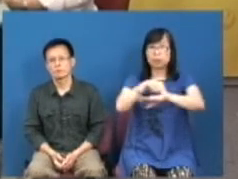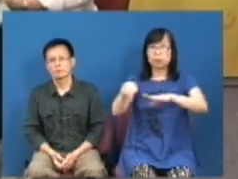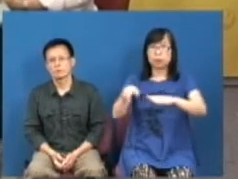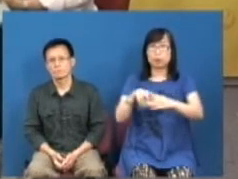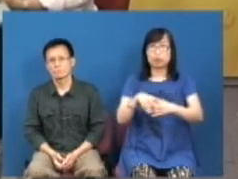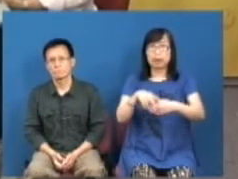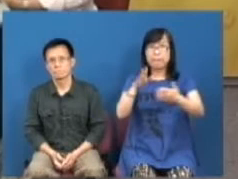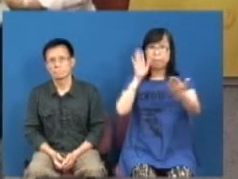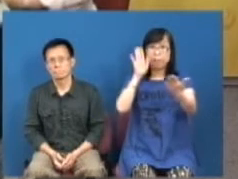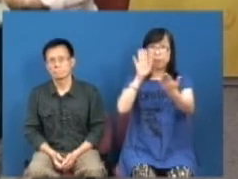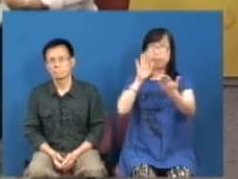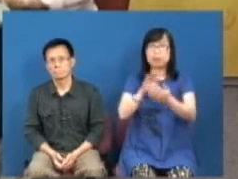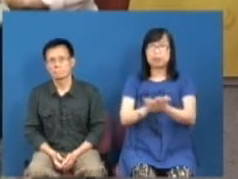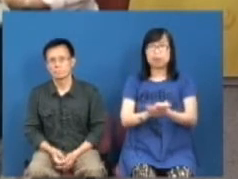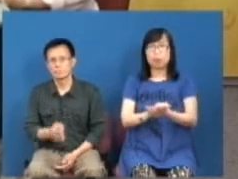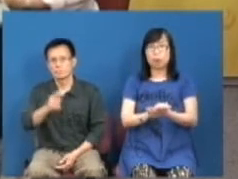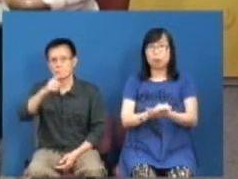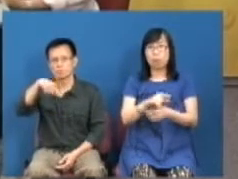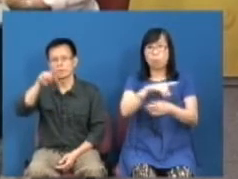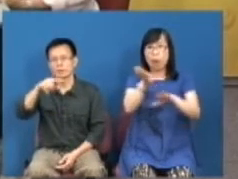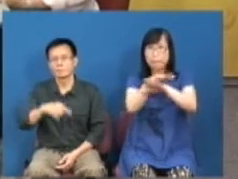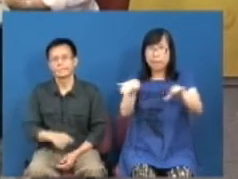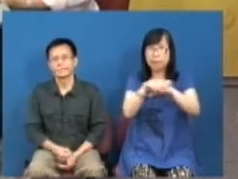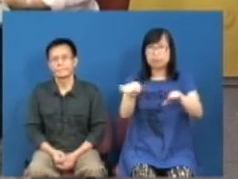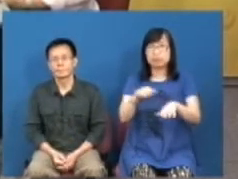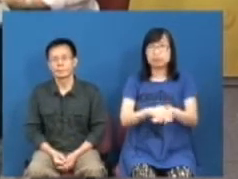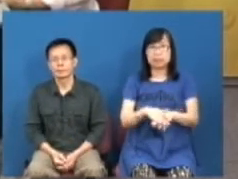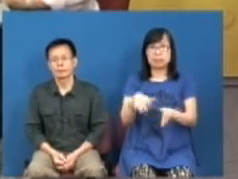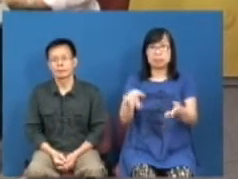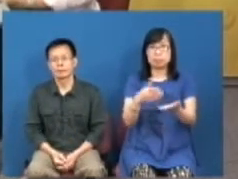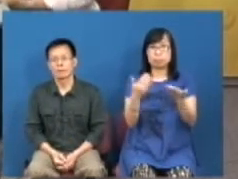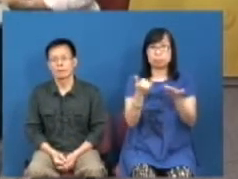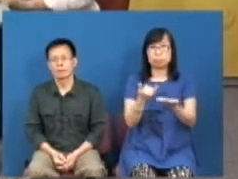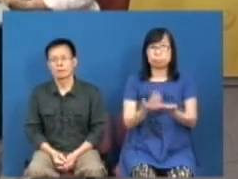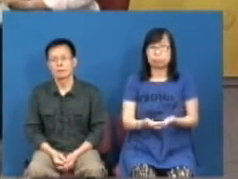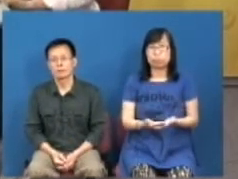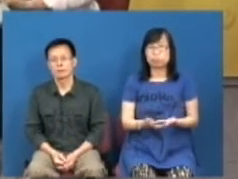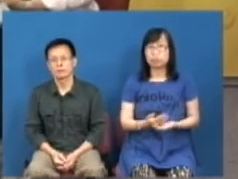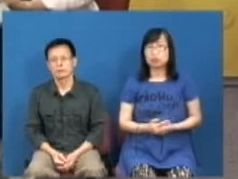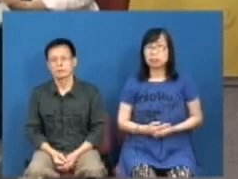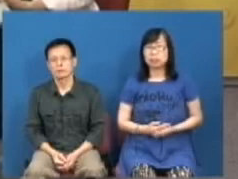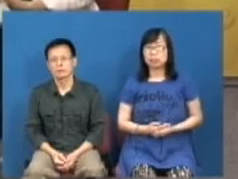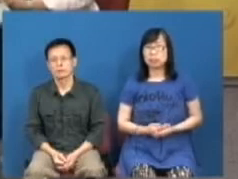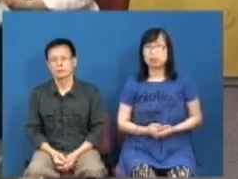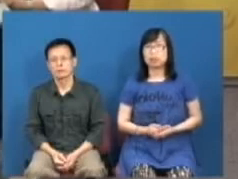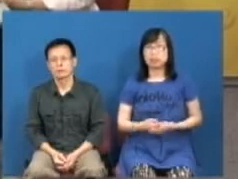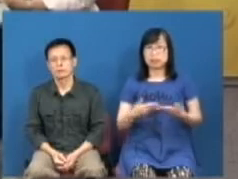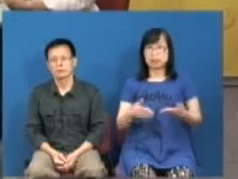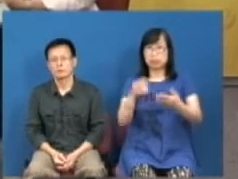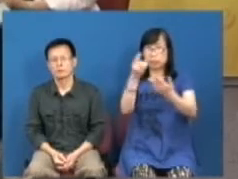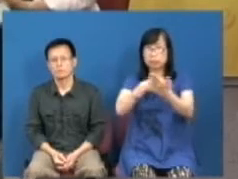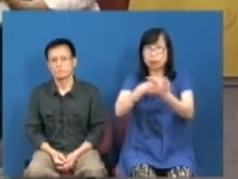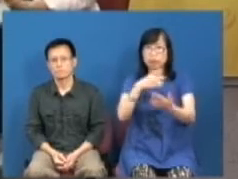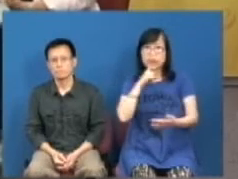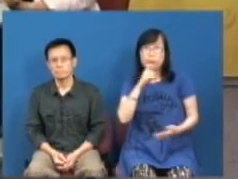係即係環評啦，係嘛？大家都坐艇啦，而家即係即刻即係究竟嗰、那個。即係個條例，你有冇聽